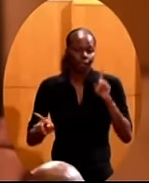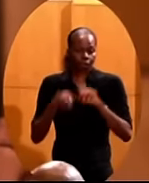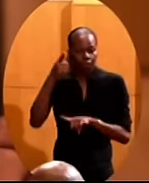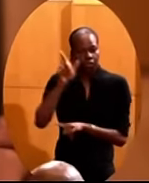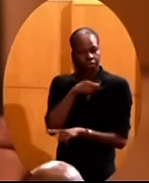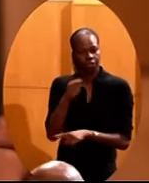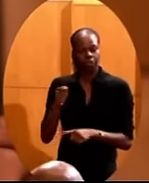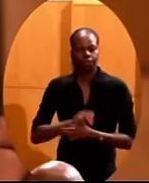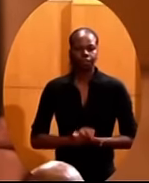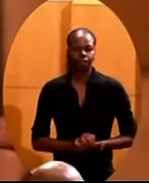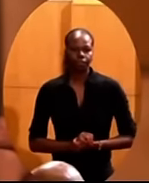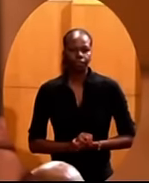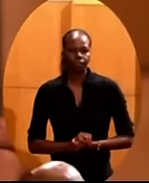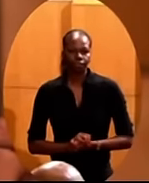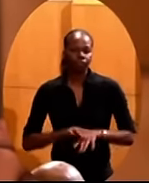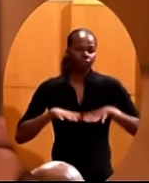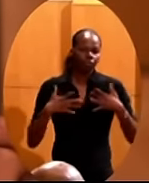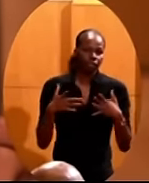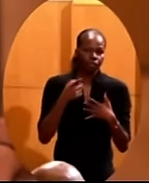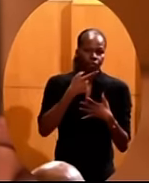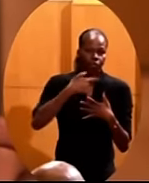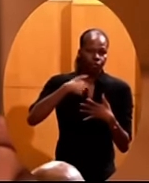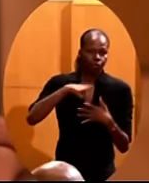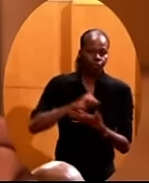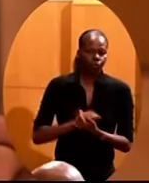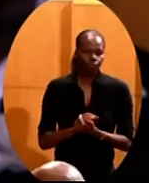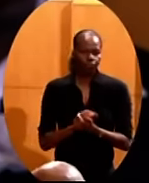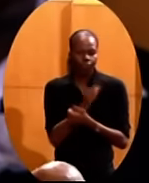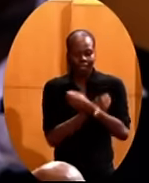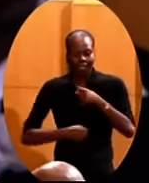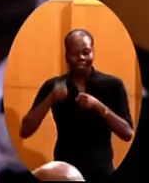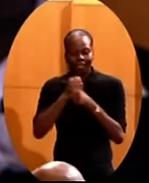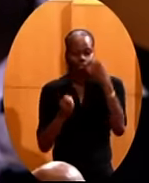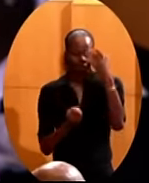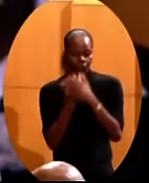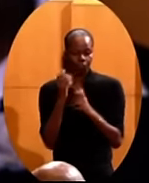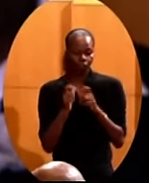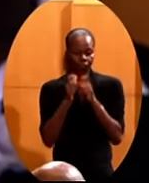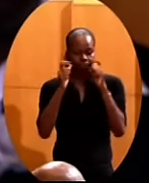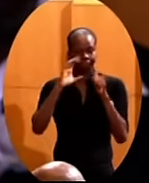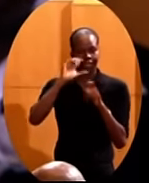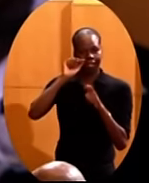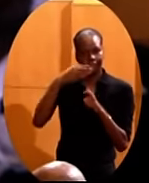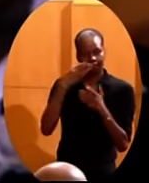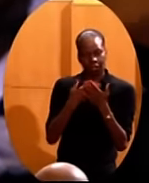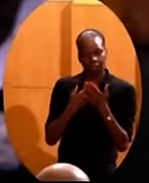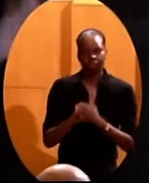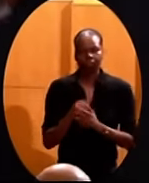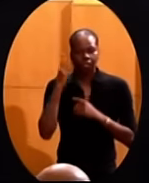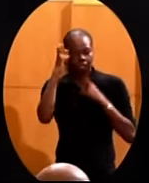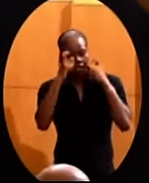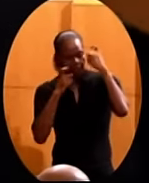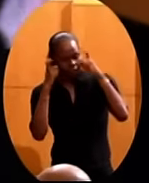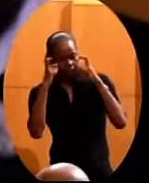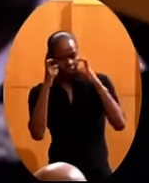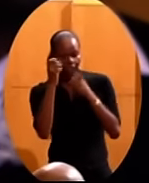effet au moment où nous mettons en fin en œuvre cette nouvelle institution de réfléchir au nouveau